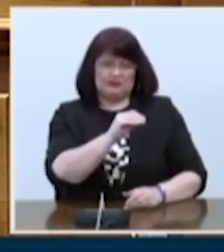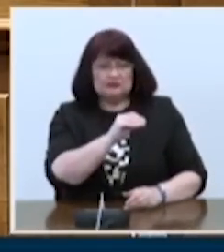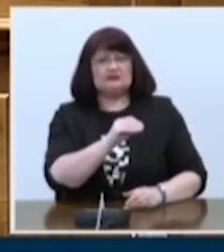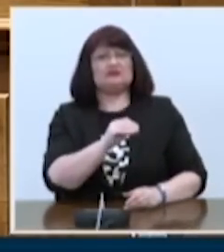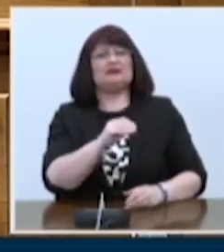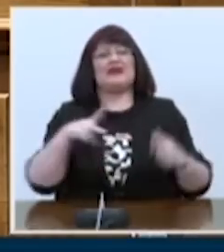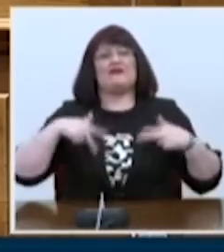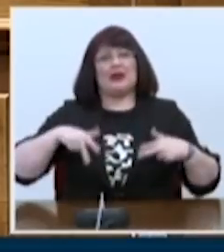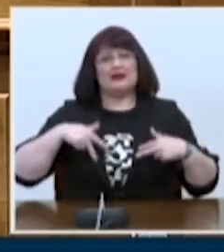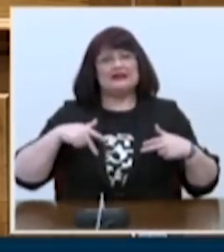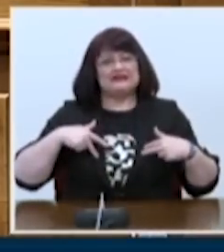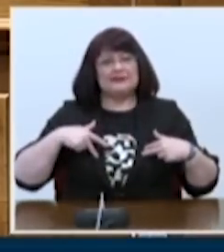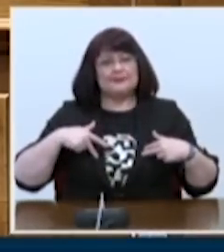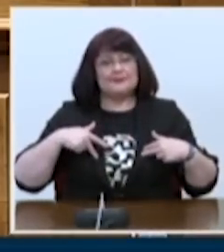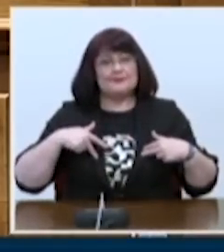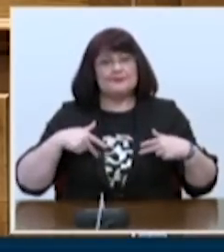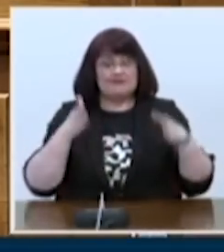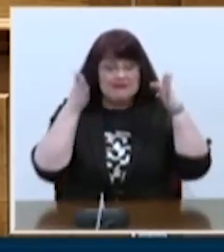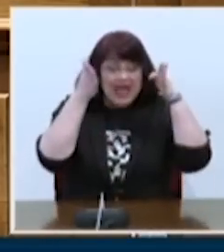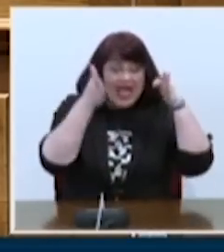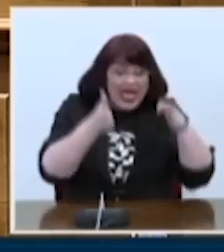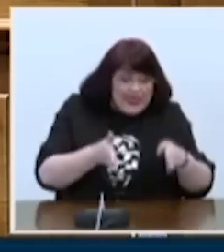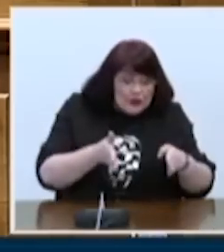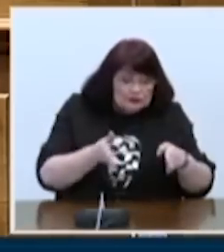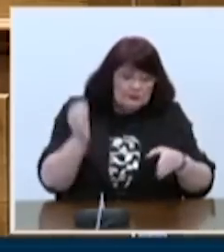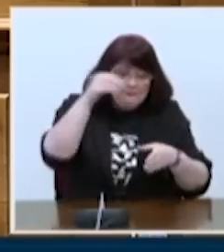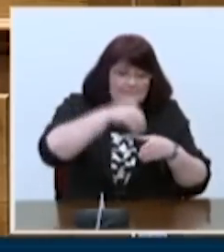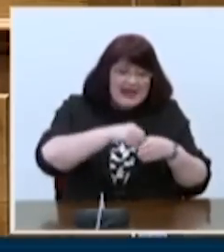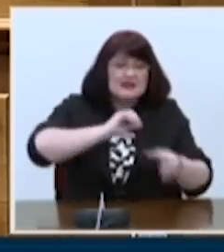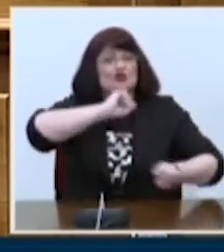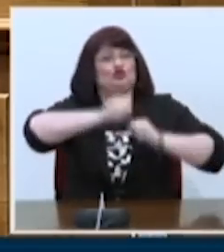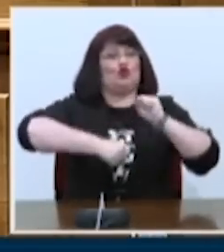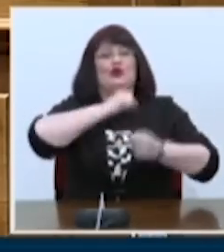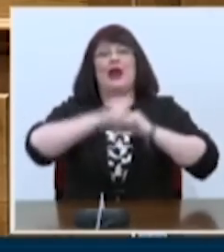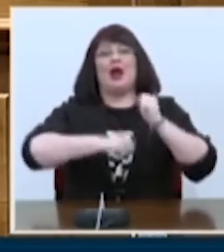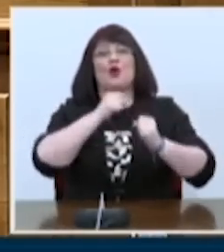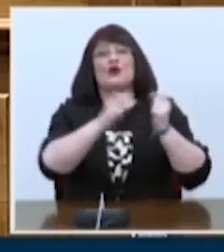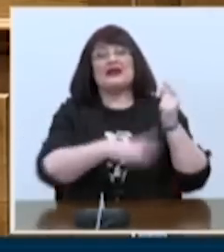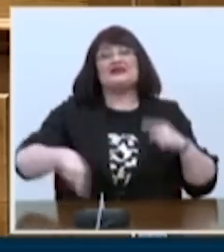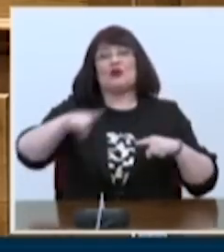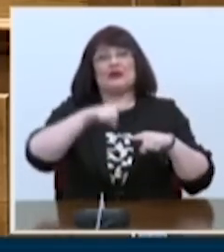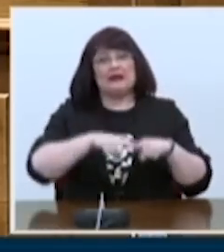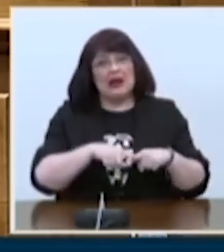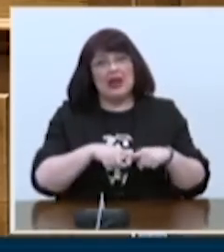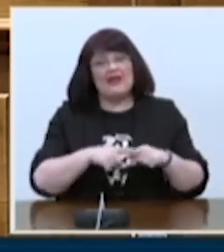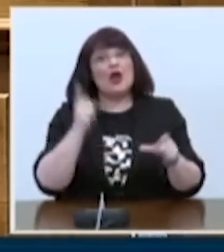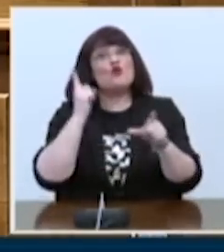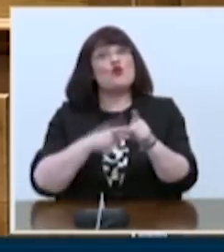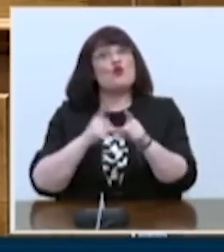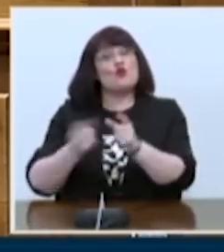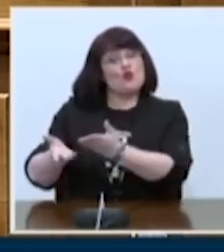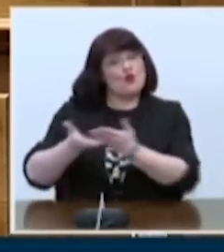τους, παίρνει τη θέση του τώρα στον αγώνα που ξεδιπλώνεται σε όλη την Ελλάδα με το ΚΚΕ